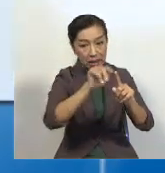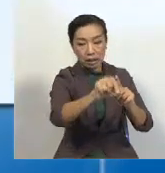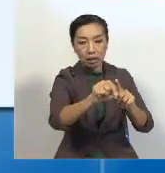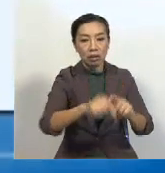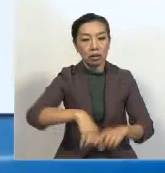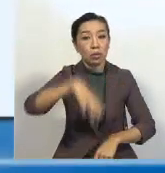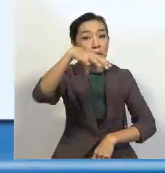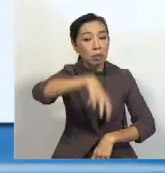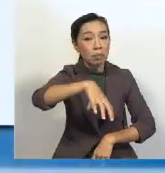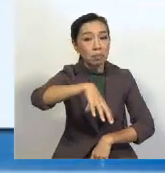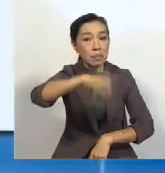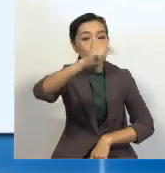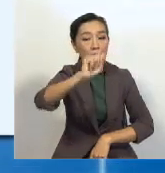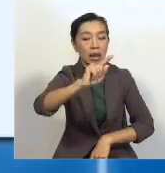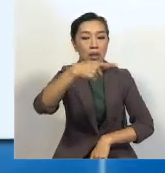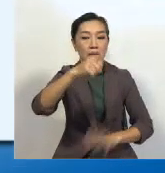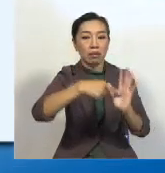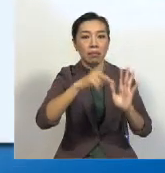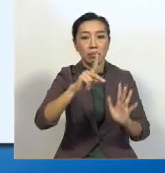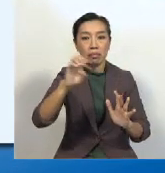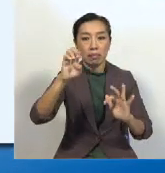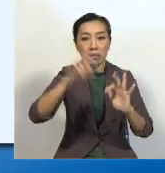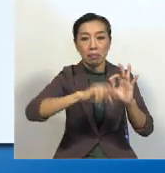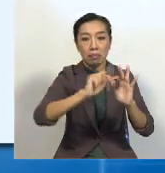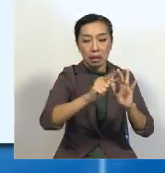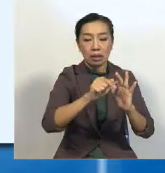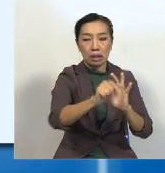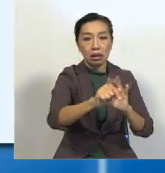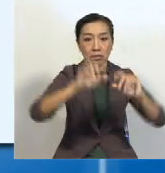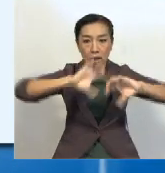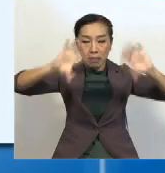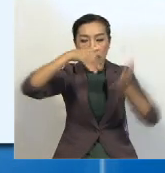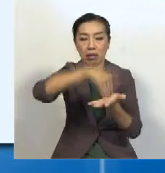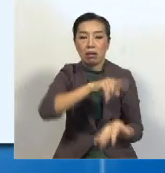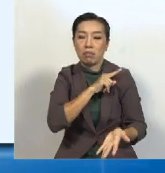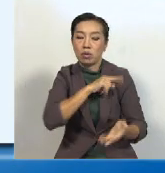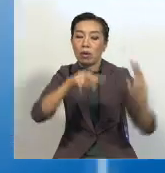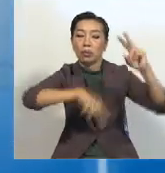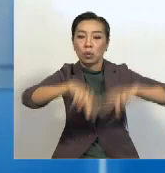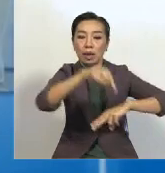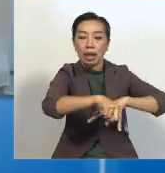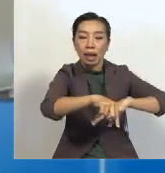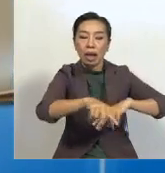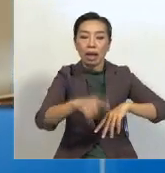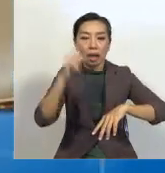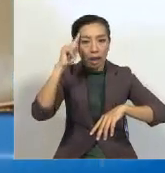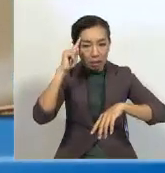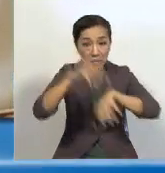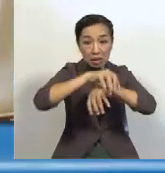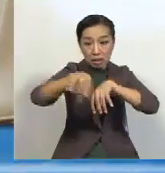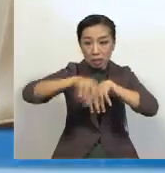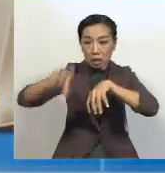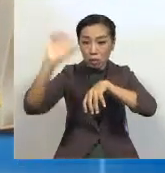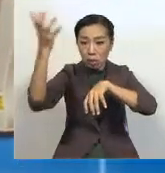ท่ากับกระทรวงอยู่ภายใต้การกำกับดูแลของรัฐบาลกลางมีสำนักงานอยู่ในประเทศต่างๆทั่วโลกมากกว่า200สา